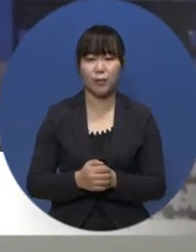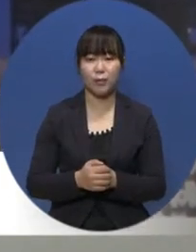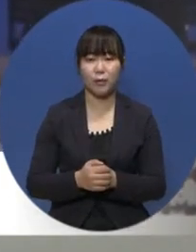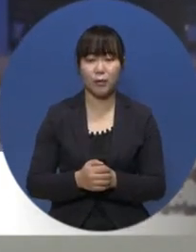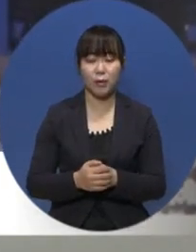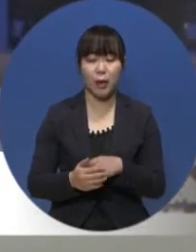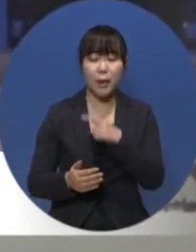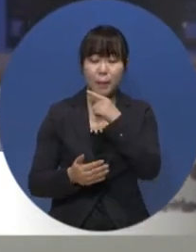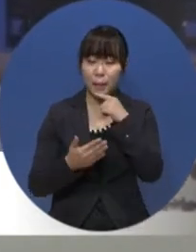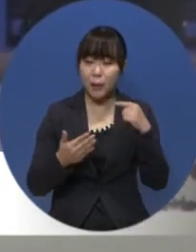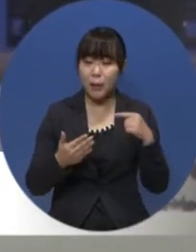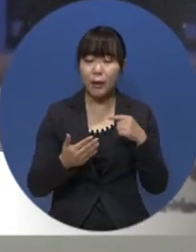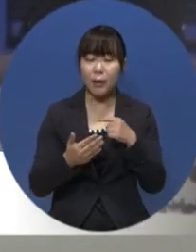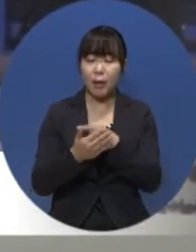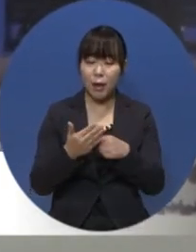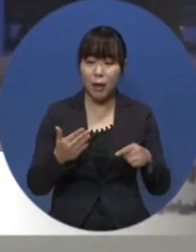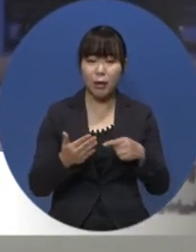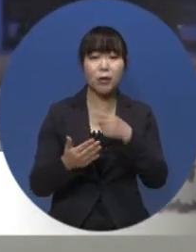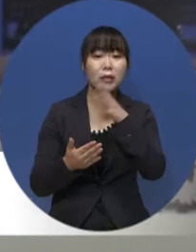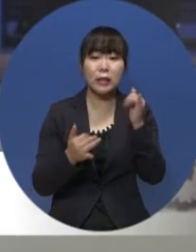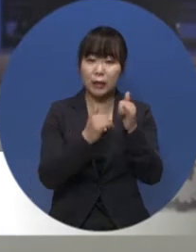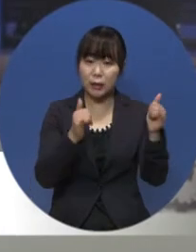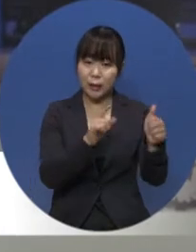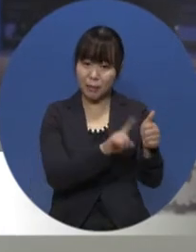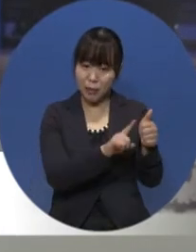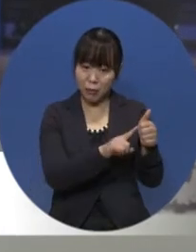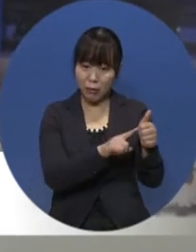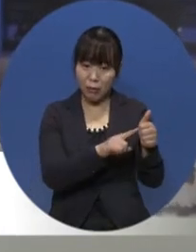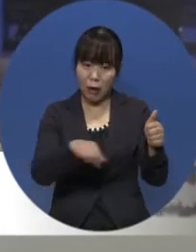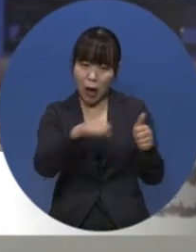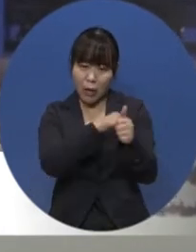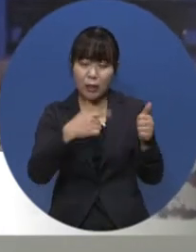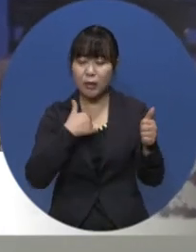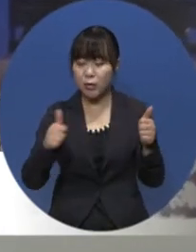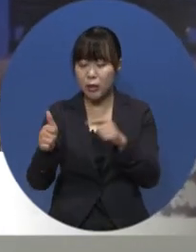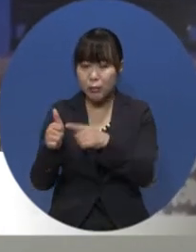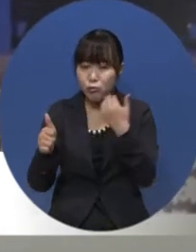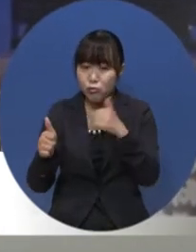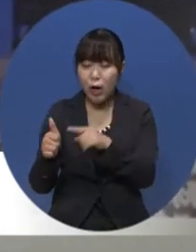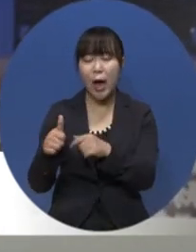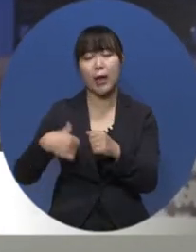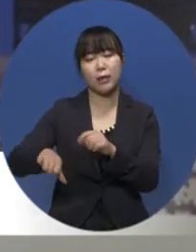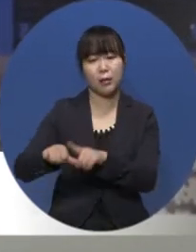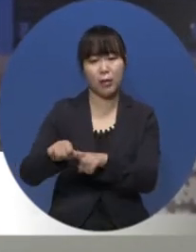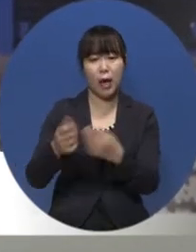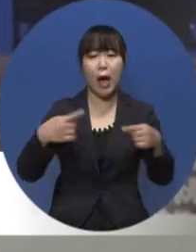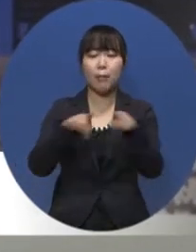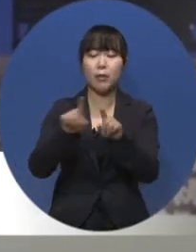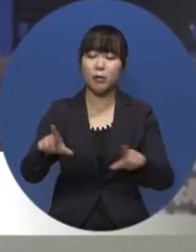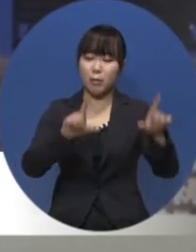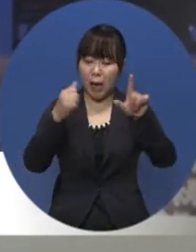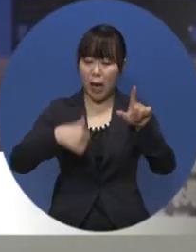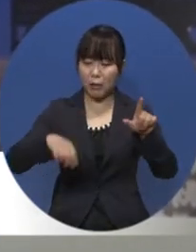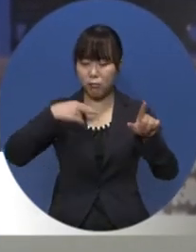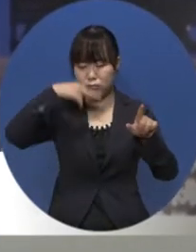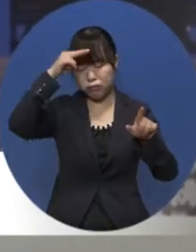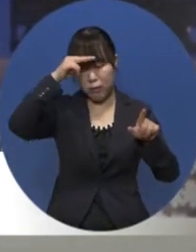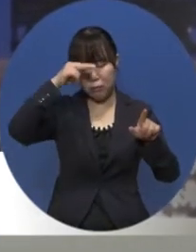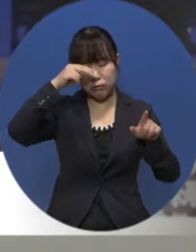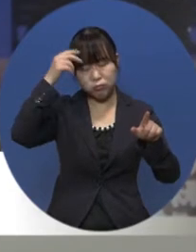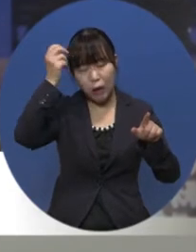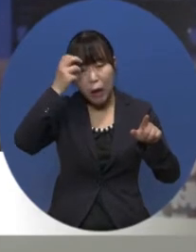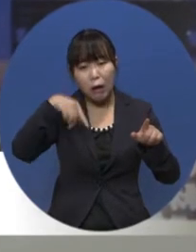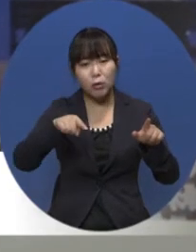피해 어르신은 남성 어르신이었고 학대 행위자는 아드님이셨습니다. 이 두 분이 같이 사시면서 아드님이 술을